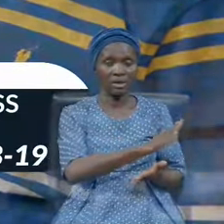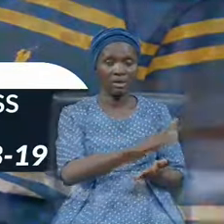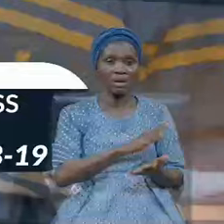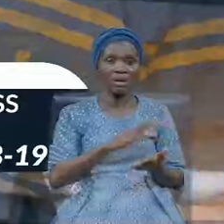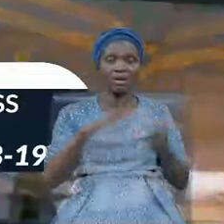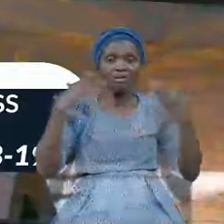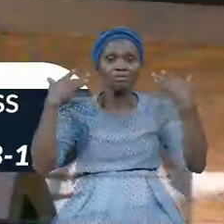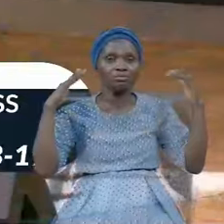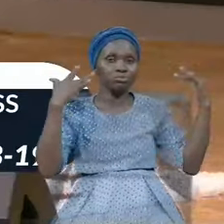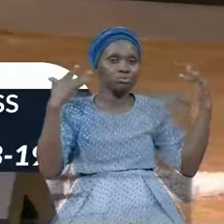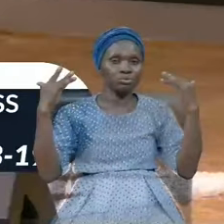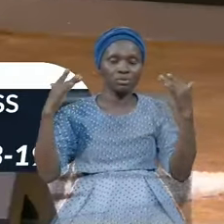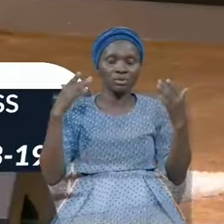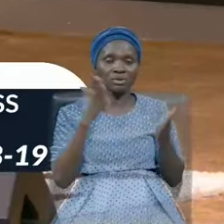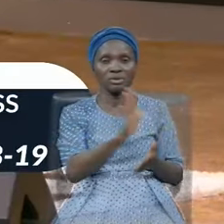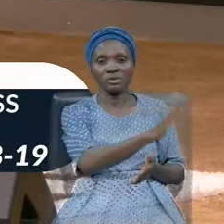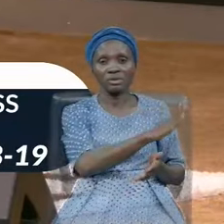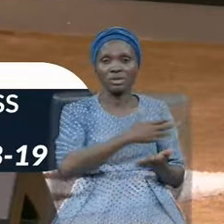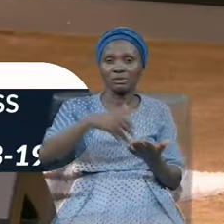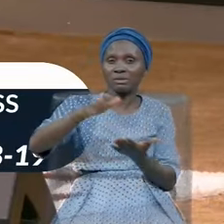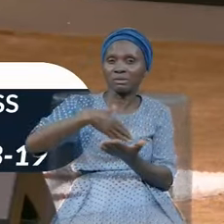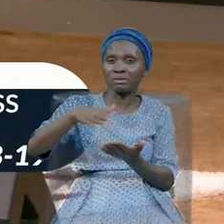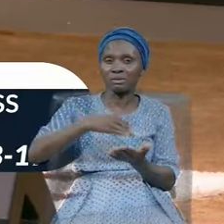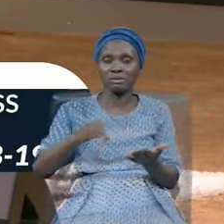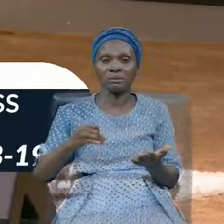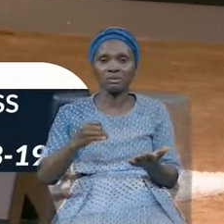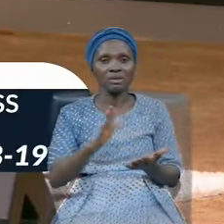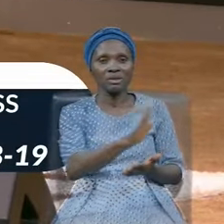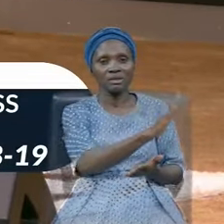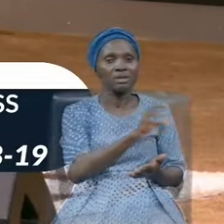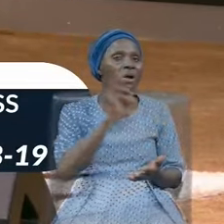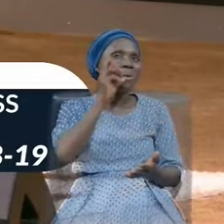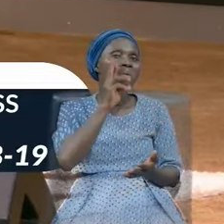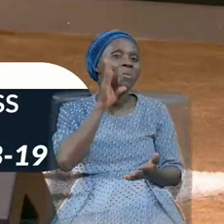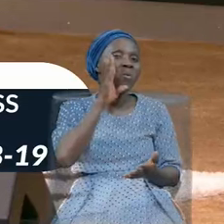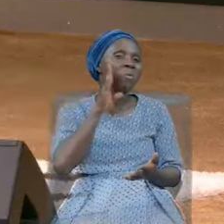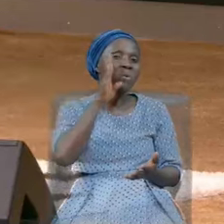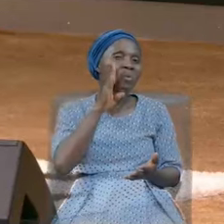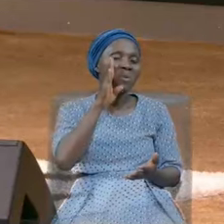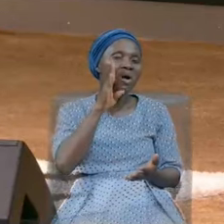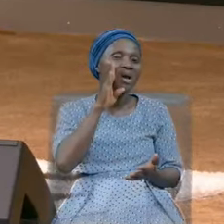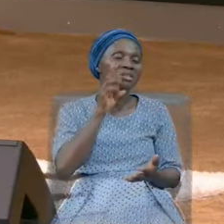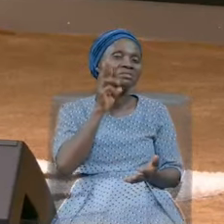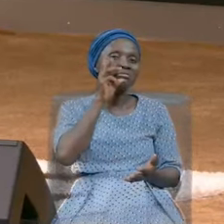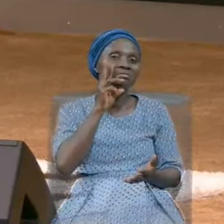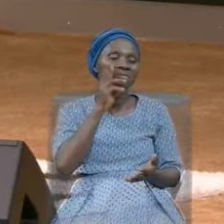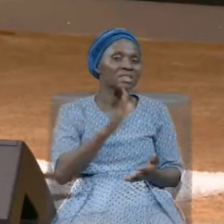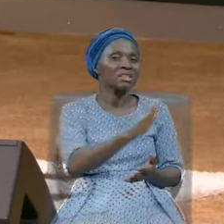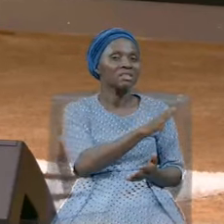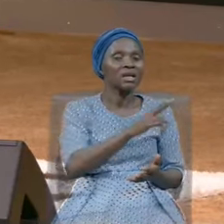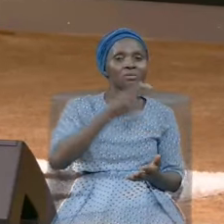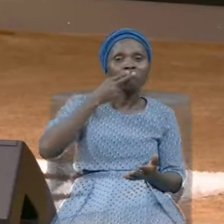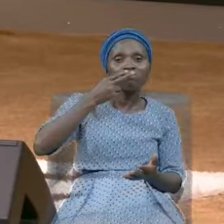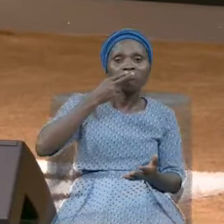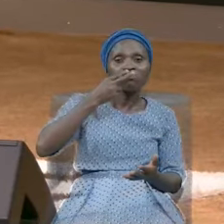vin, leur cigarette, leur marijuana, leur stimulant,